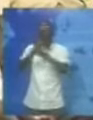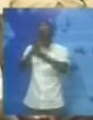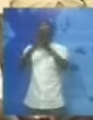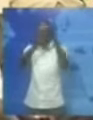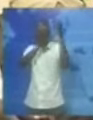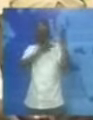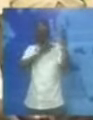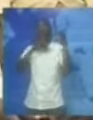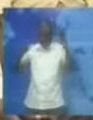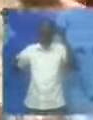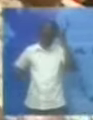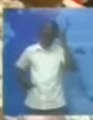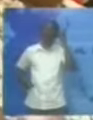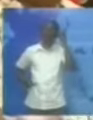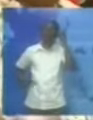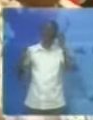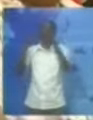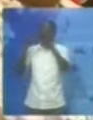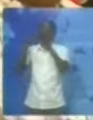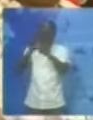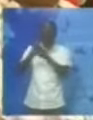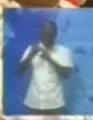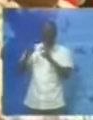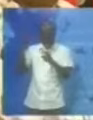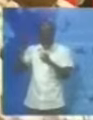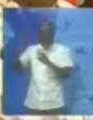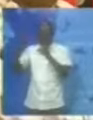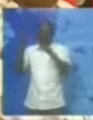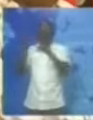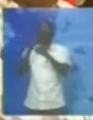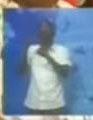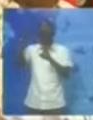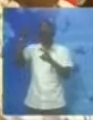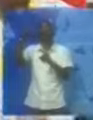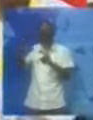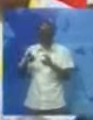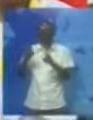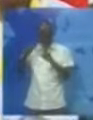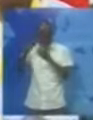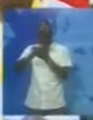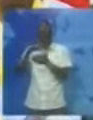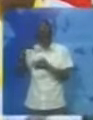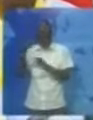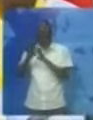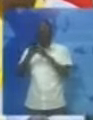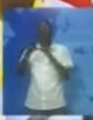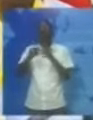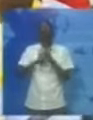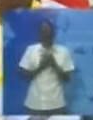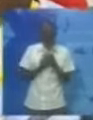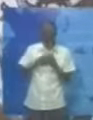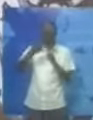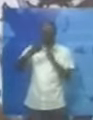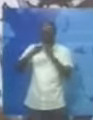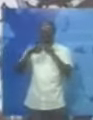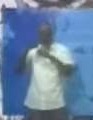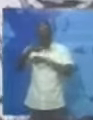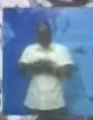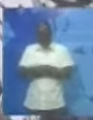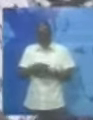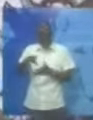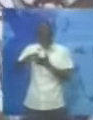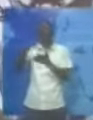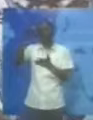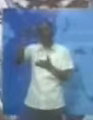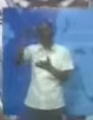charge des malades. Un objectif qui a été largement atteint selon les initiateurs. Vous savez, chaque jour on apprend toujours,